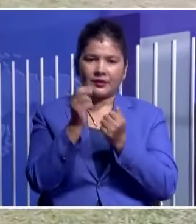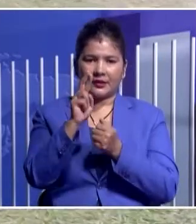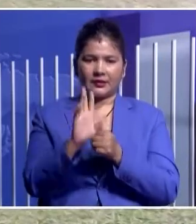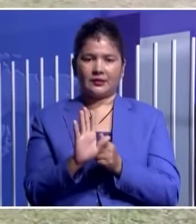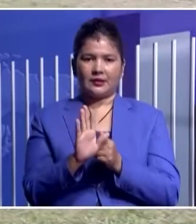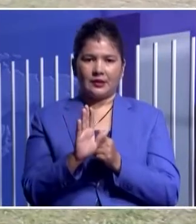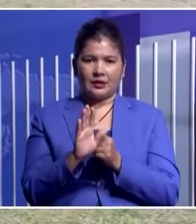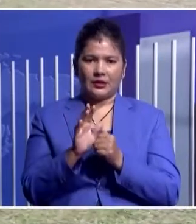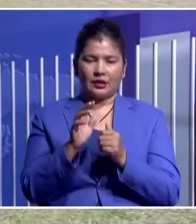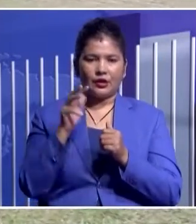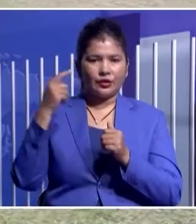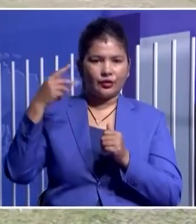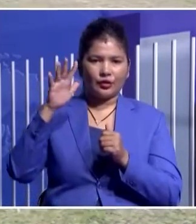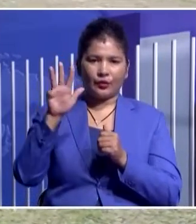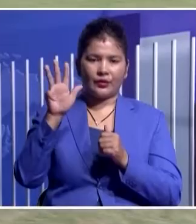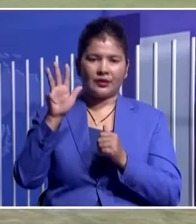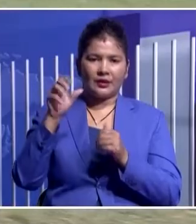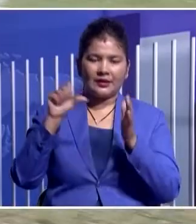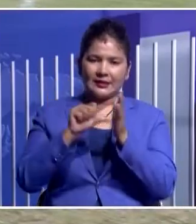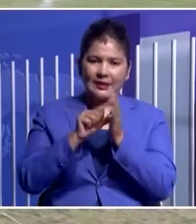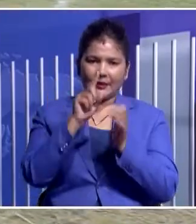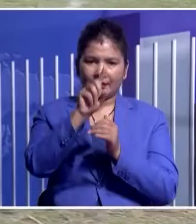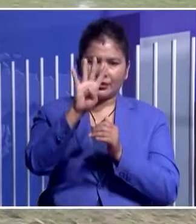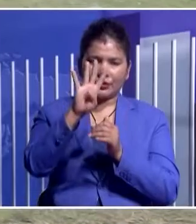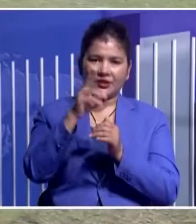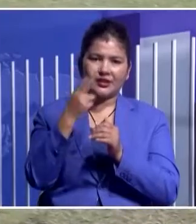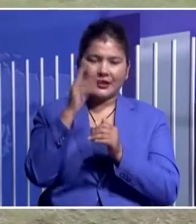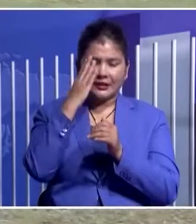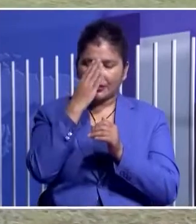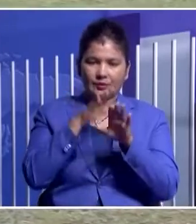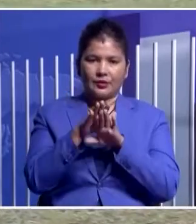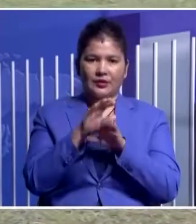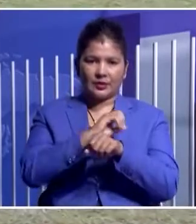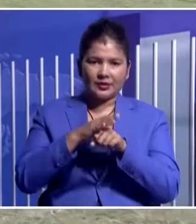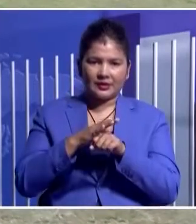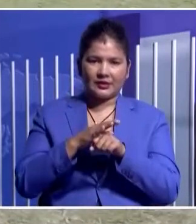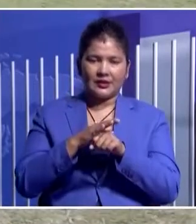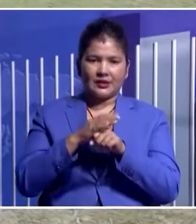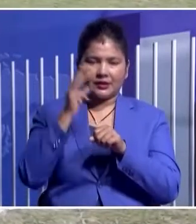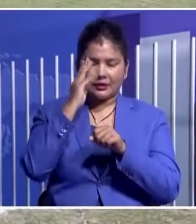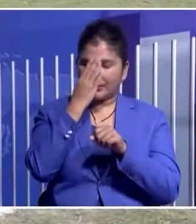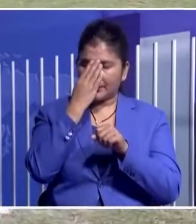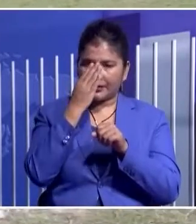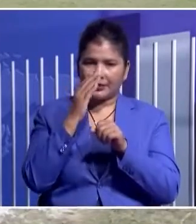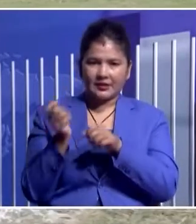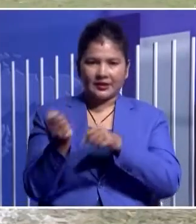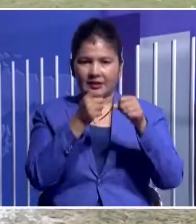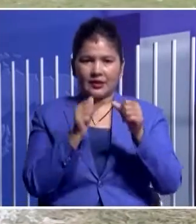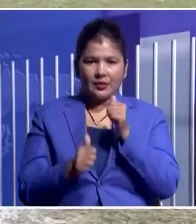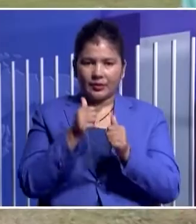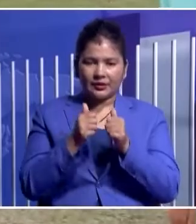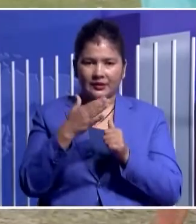छन्। नवलप्रासी जिल्लामा रहेका 14 जना दृष्टिविहीनहरूलाई प्रदेश स्तरीय दृष्टिविहीन क्रिकेट प्रतियोगिताका